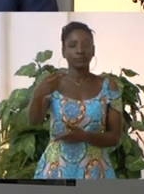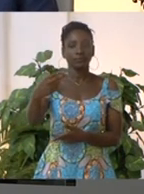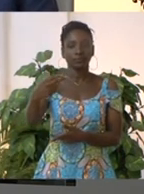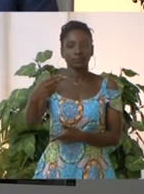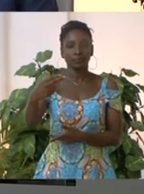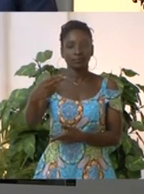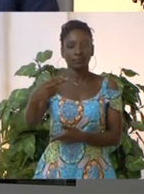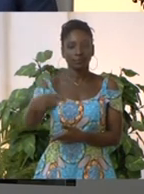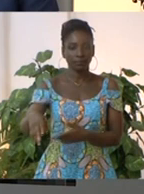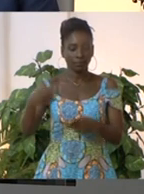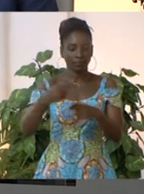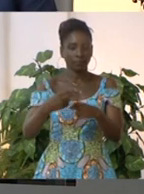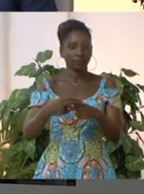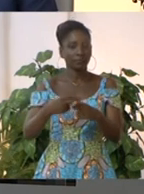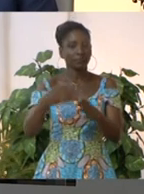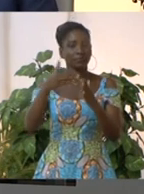24